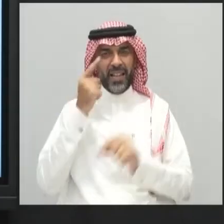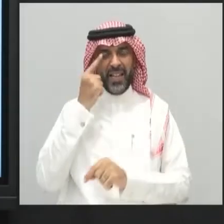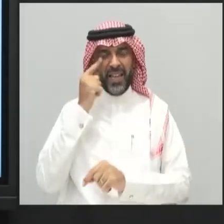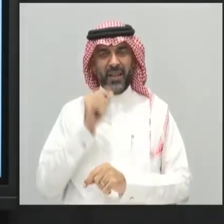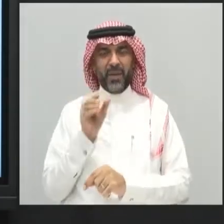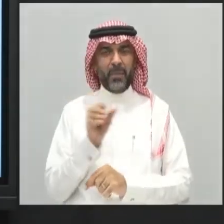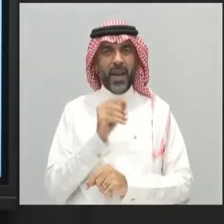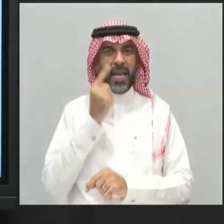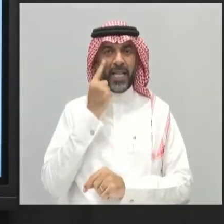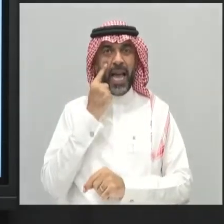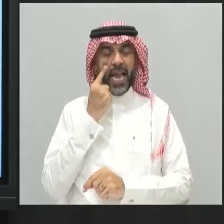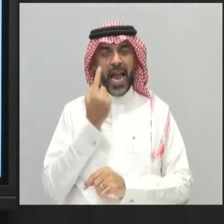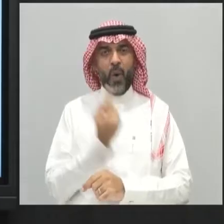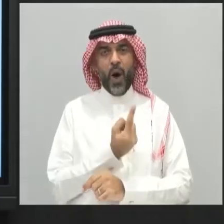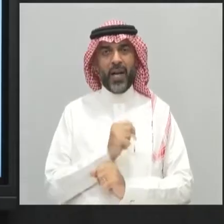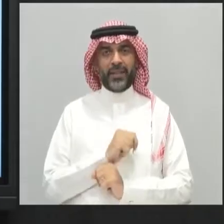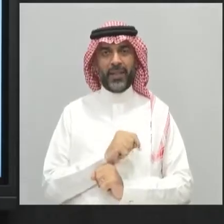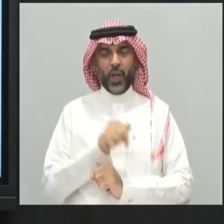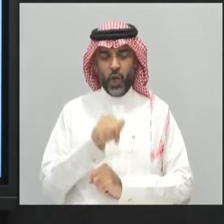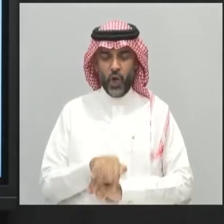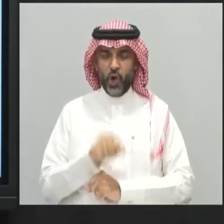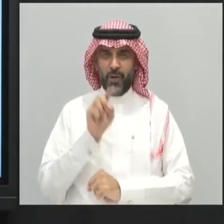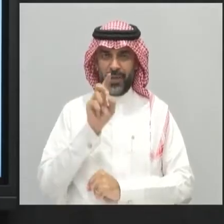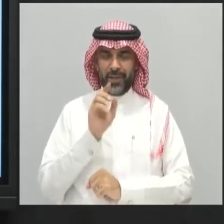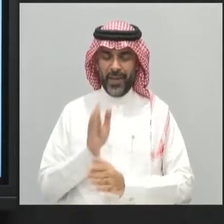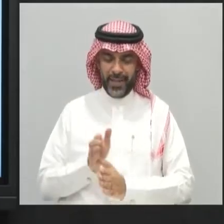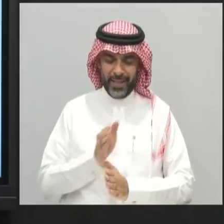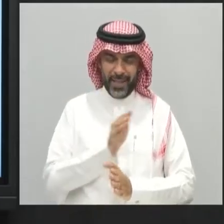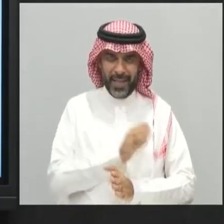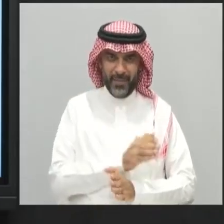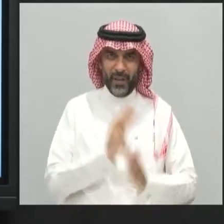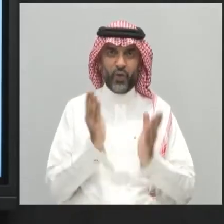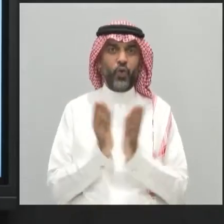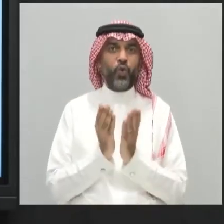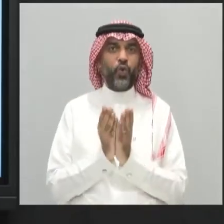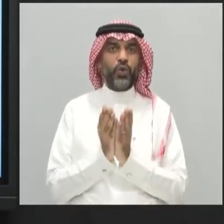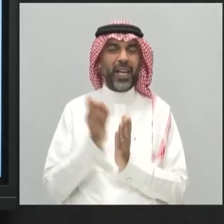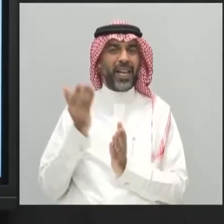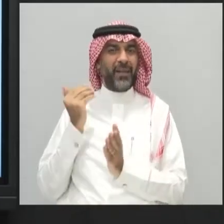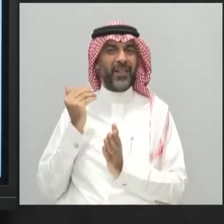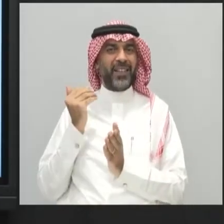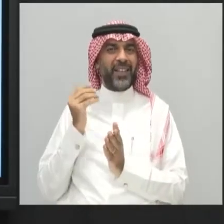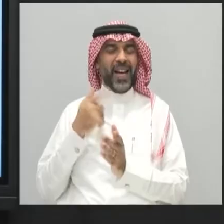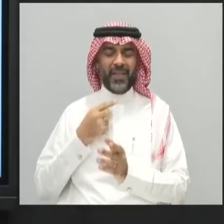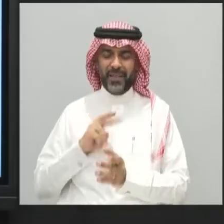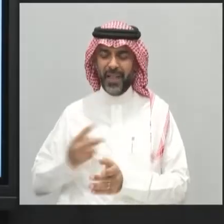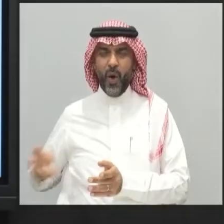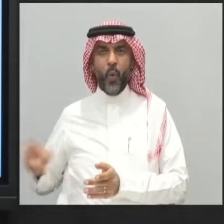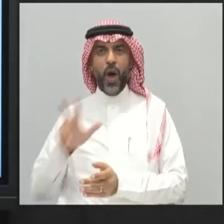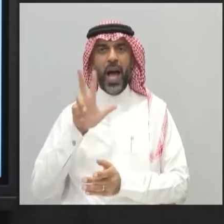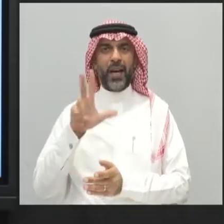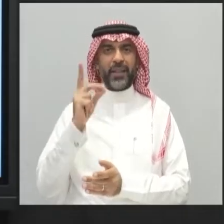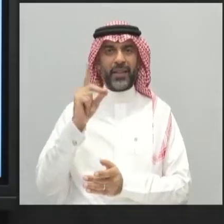منهجنا احياء واحد اليوم باذن الله سوف نستكمل في حديثنا عن تنوع الطلائعيات